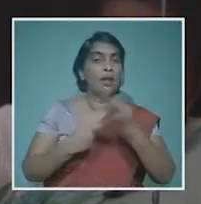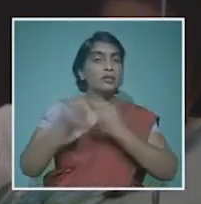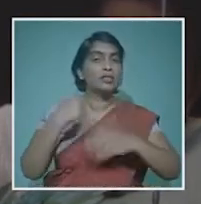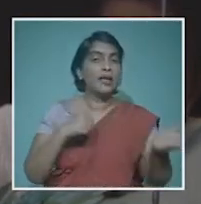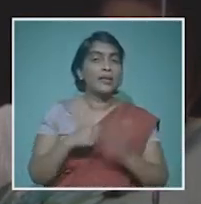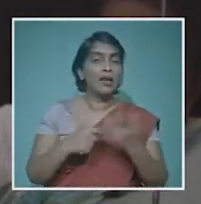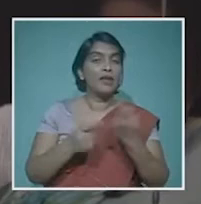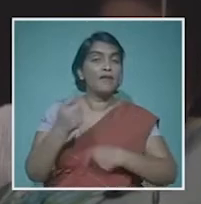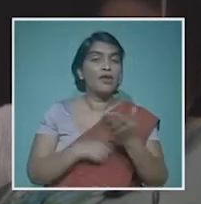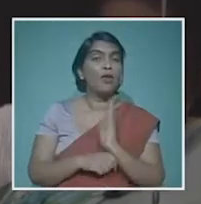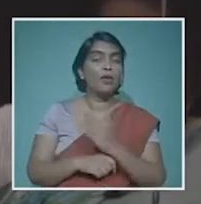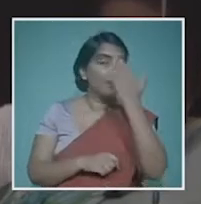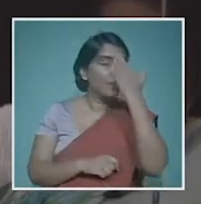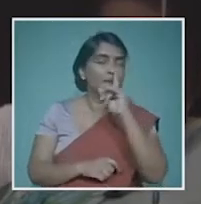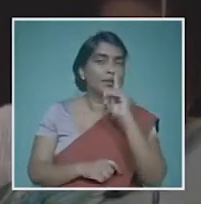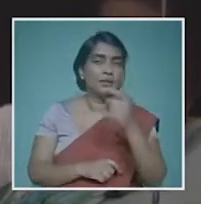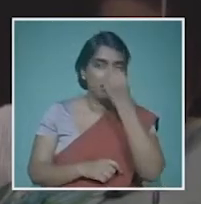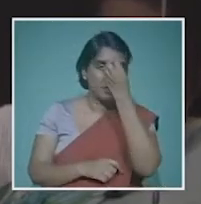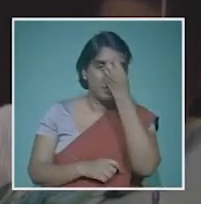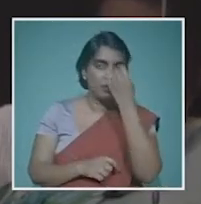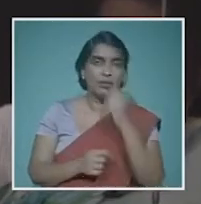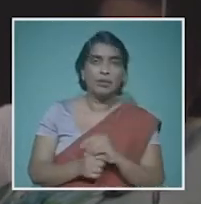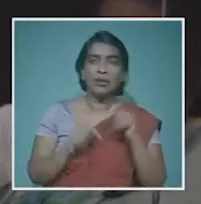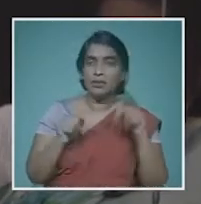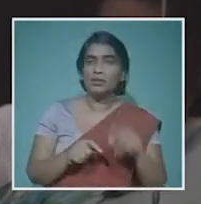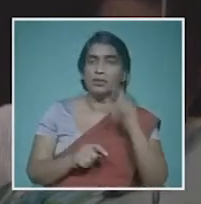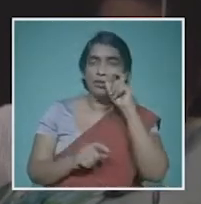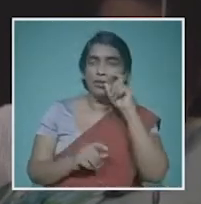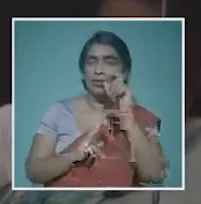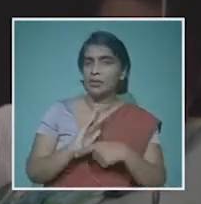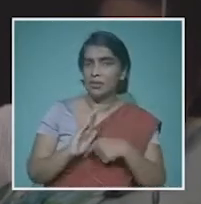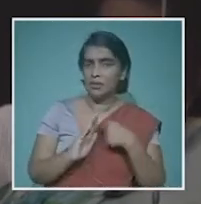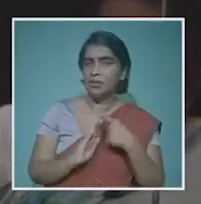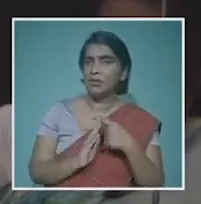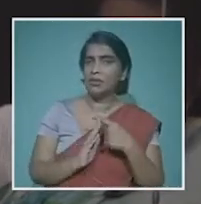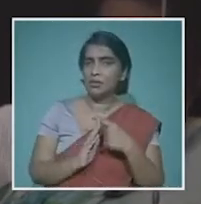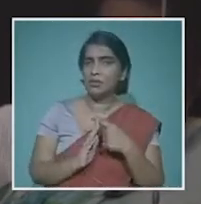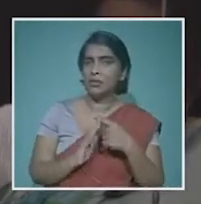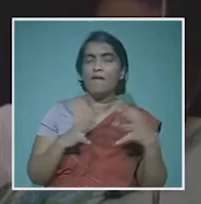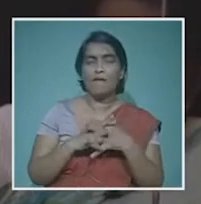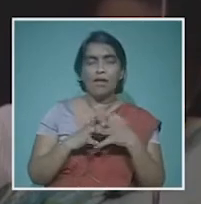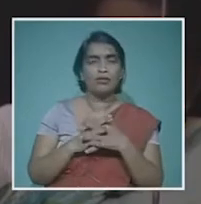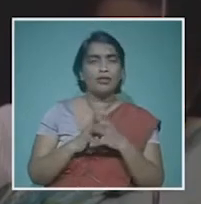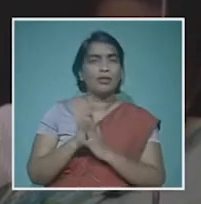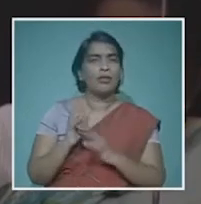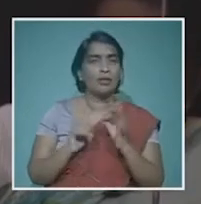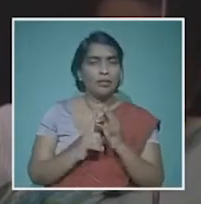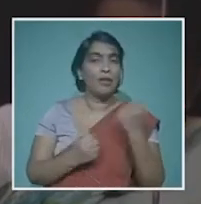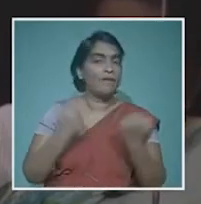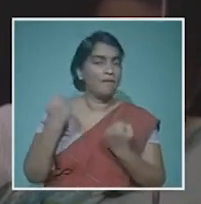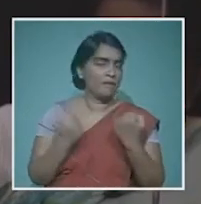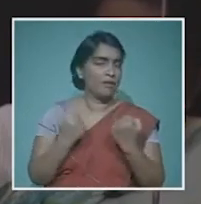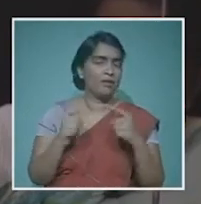වලට් කරුවා කියලා කියන්නේ. මගේ දන්නේ දැන් බලන්න ලංකාවේ තියෙනවා මේ වාස්තුවේ මන්තුමා වාහන මට